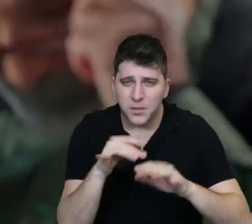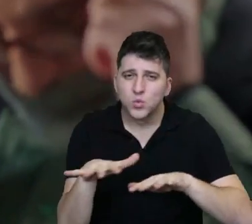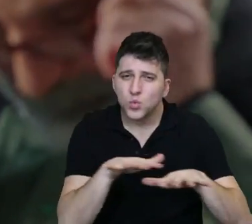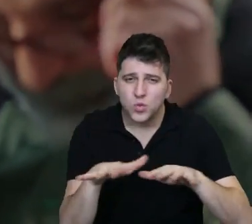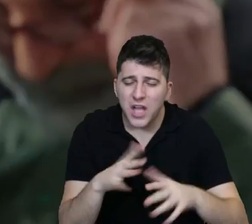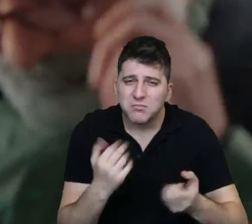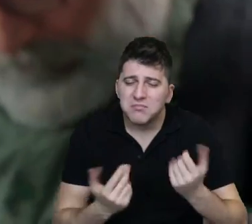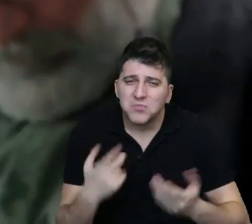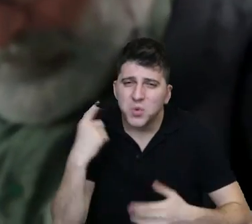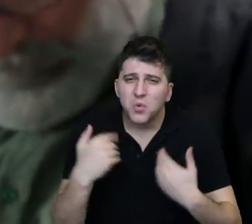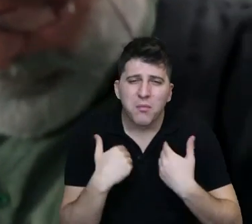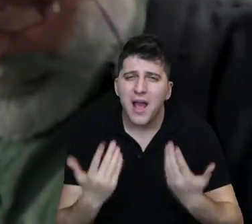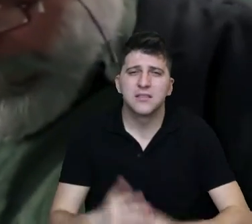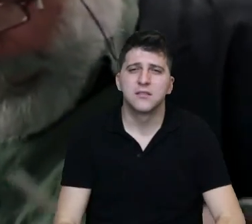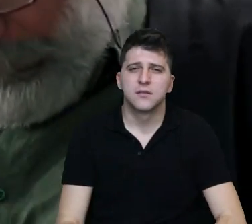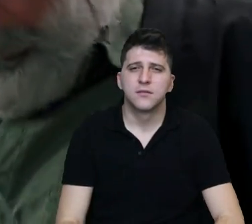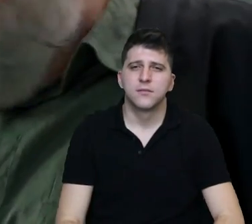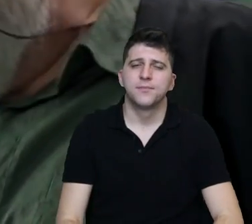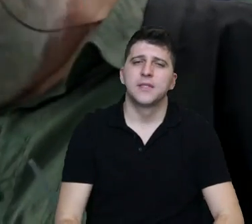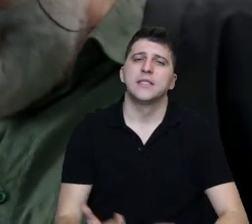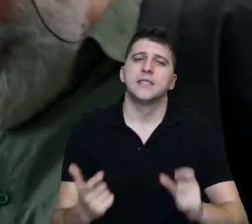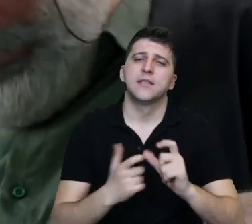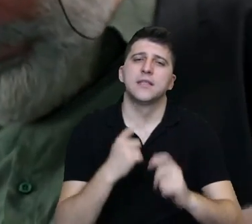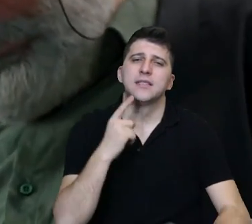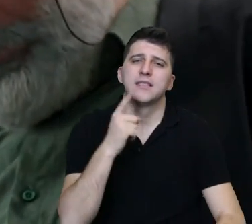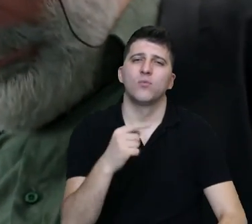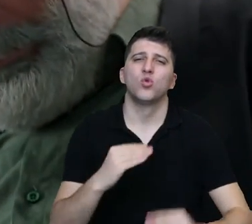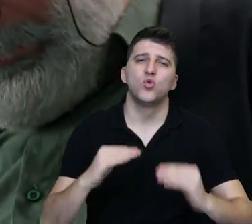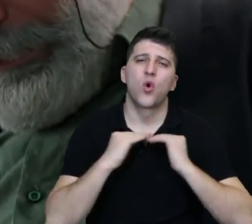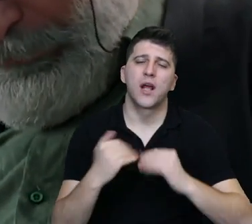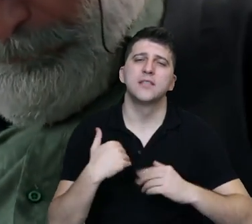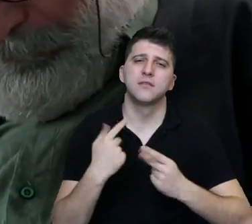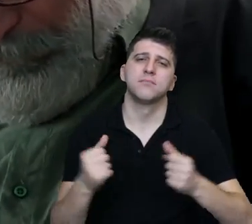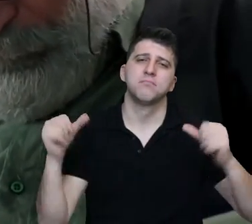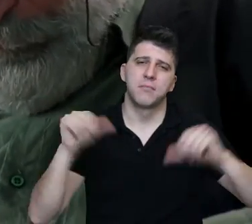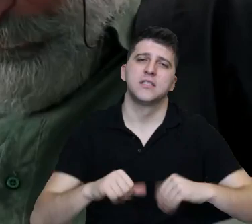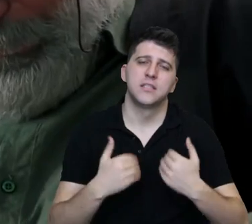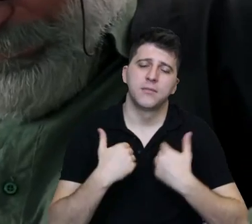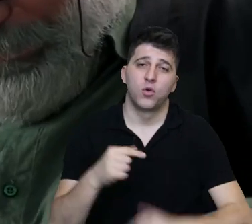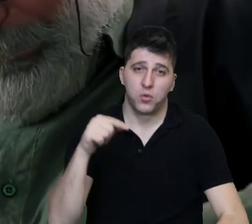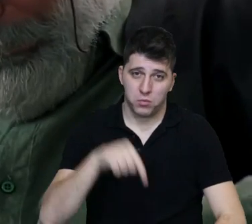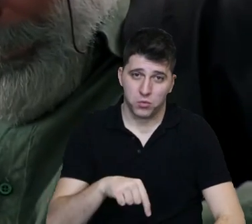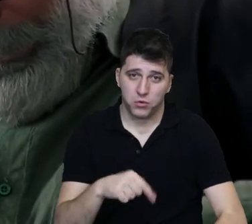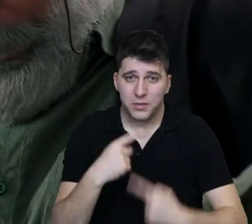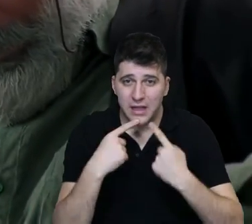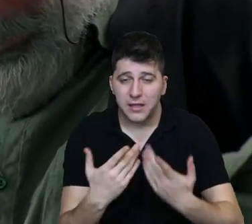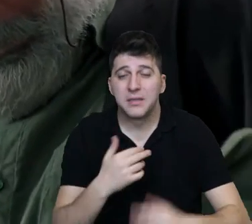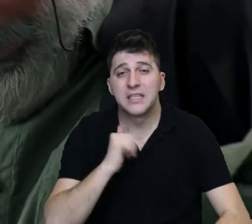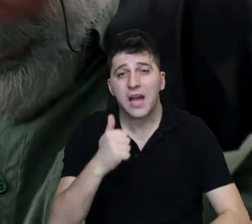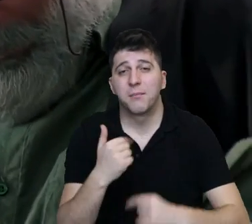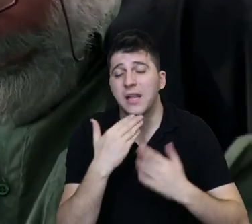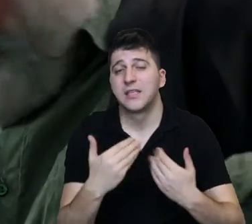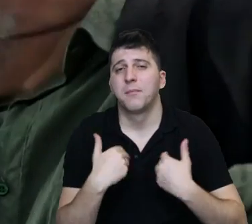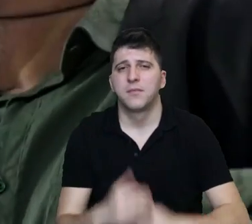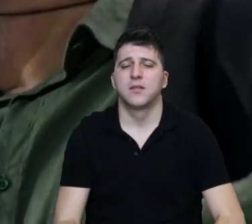desem? Settar gözlüğünü taktı. Santral, sen şu gariban yorgancıyı göçerteceksin de. Bugün mü desem, yarın